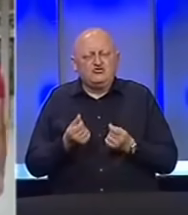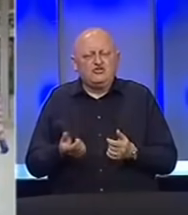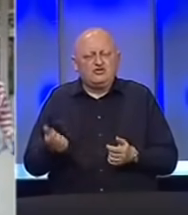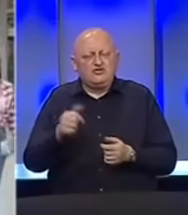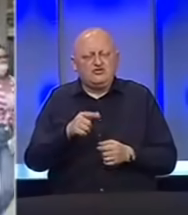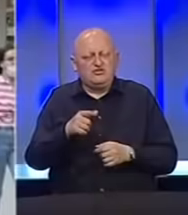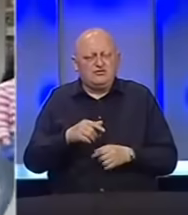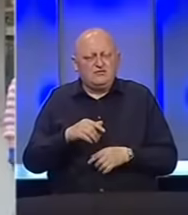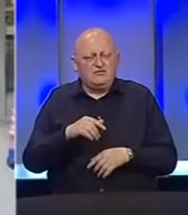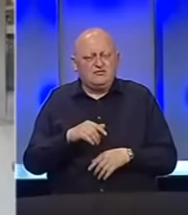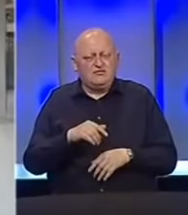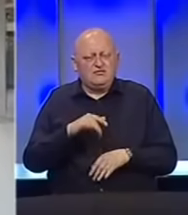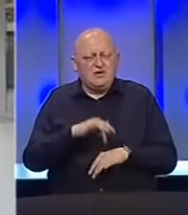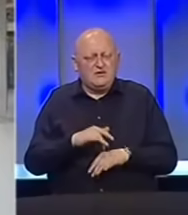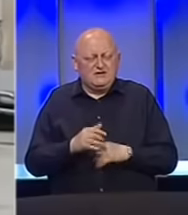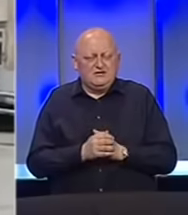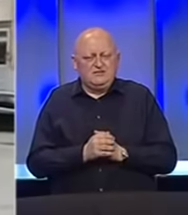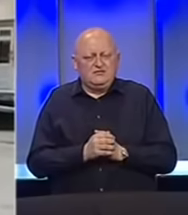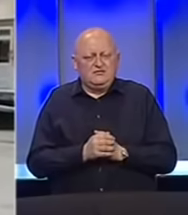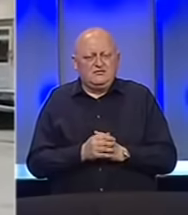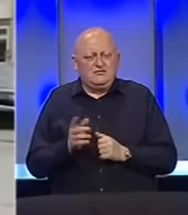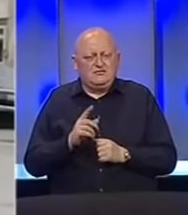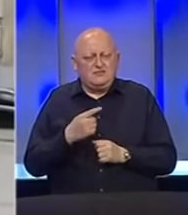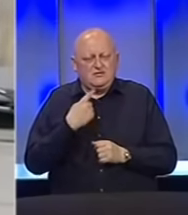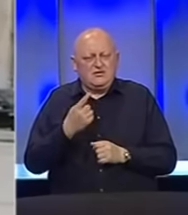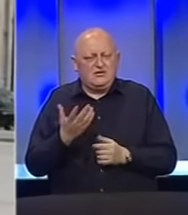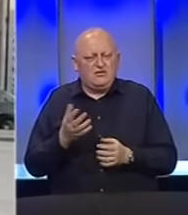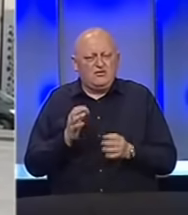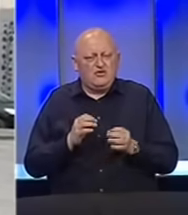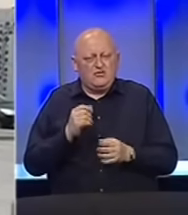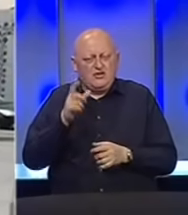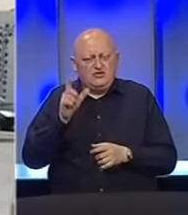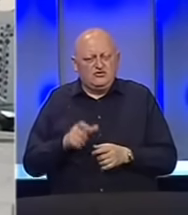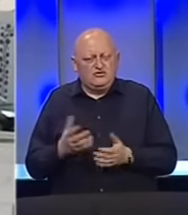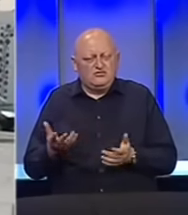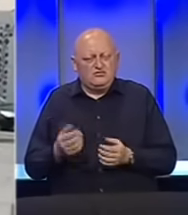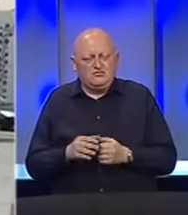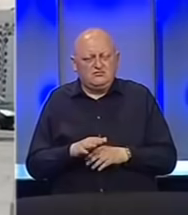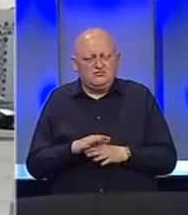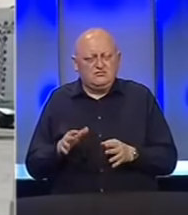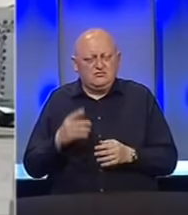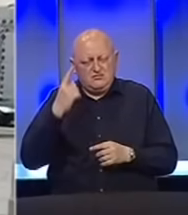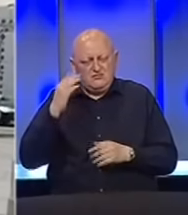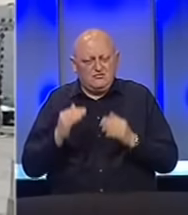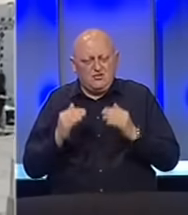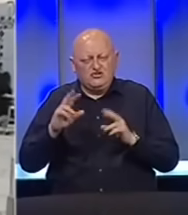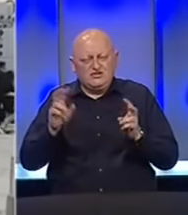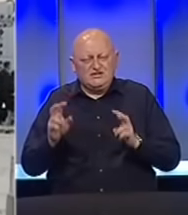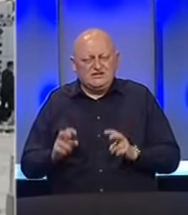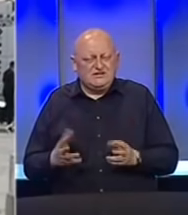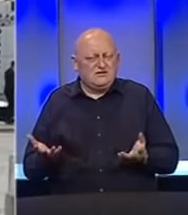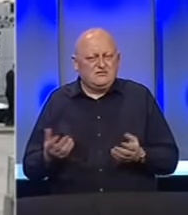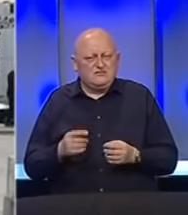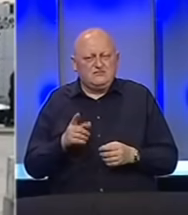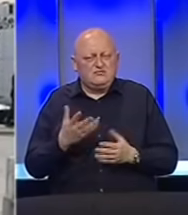dođu na takve pozicije. Valjda je svakom normalnom čovjeku jasno, potpuno poremećen sistem vrijednosti, već